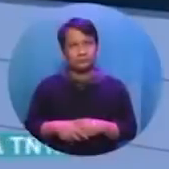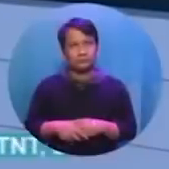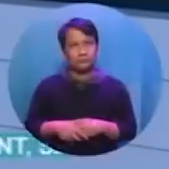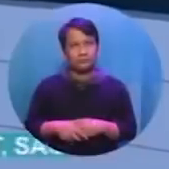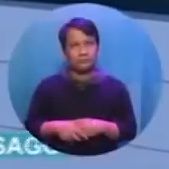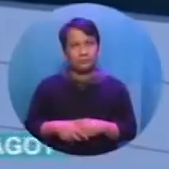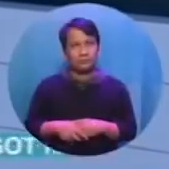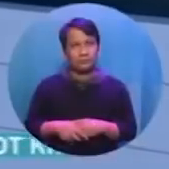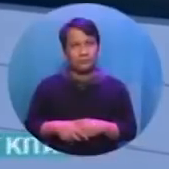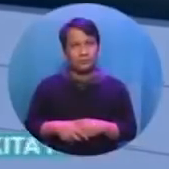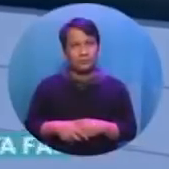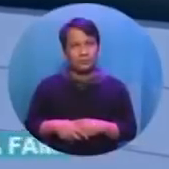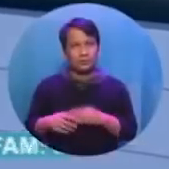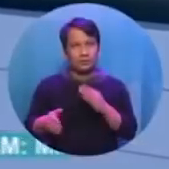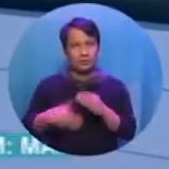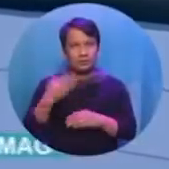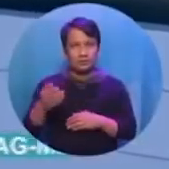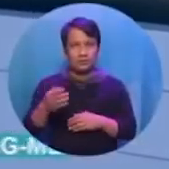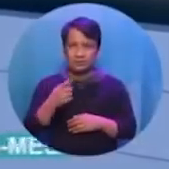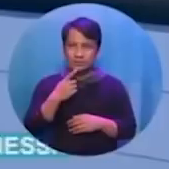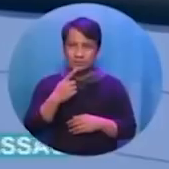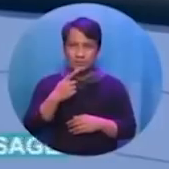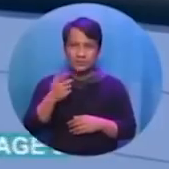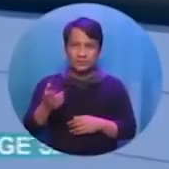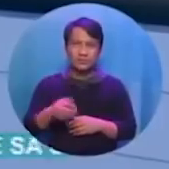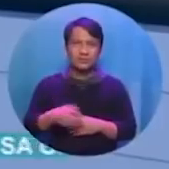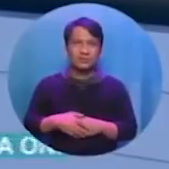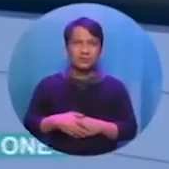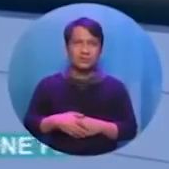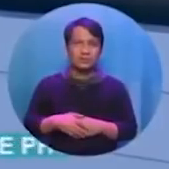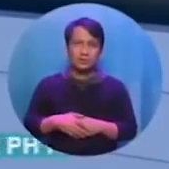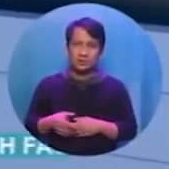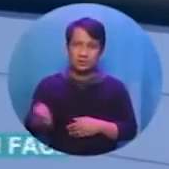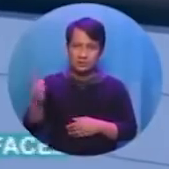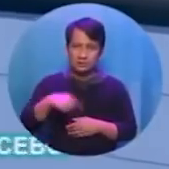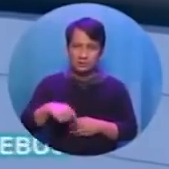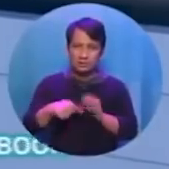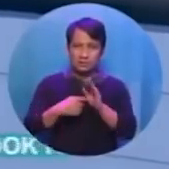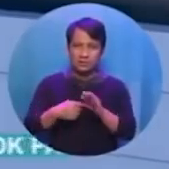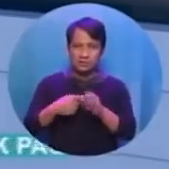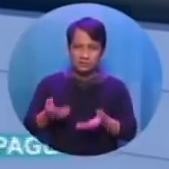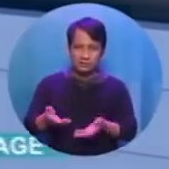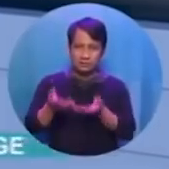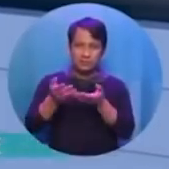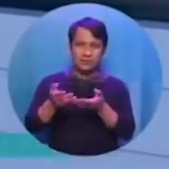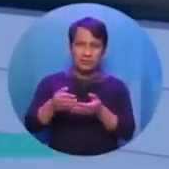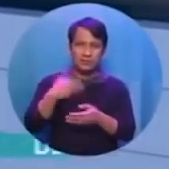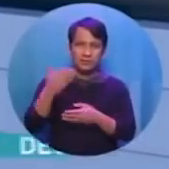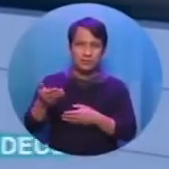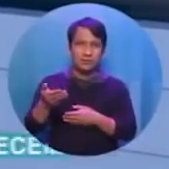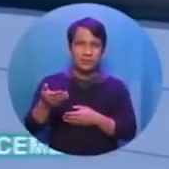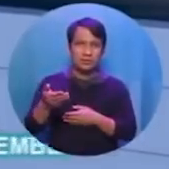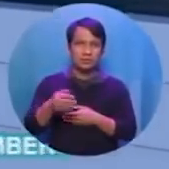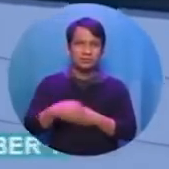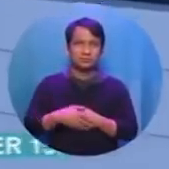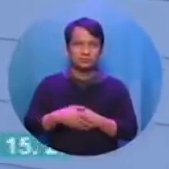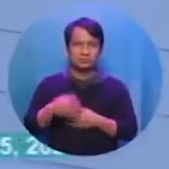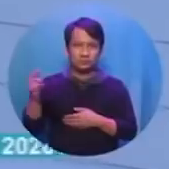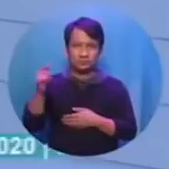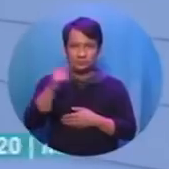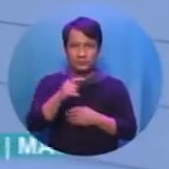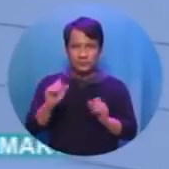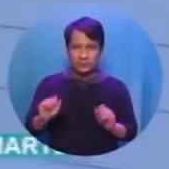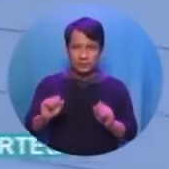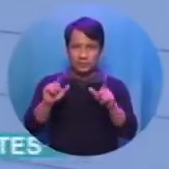At eto, na-miss ko ito. Dito tayo sa segment na magbibigay po kayo sa ating mga bayani abroad.